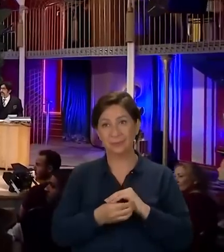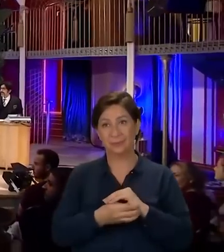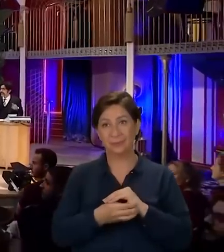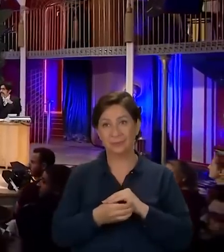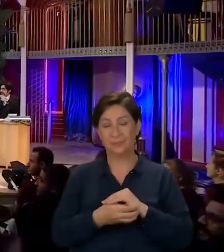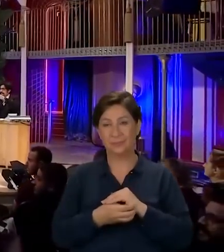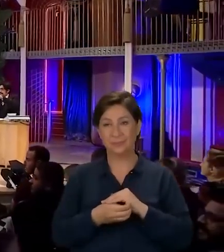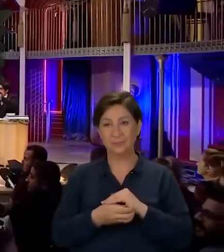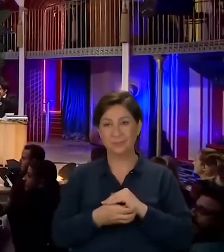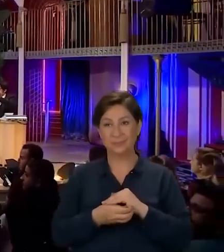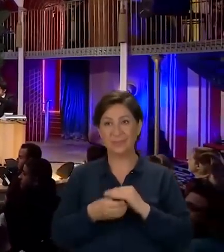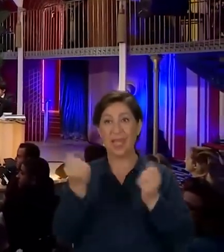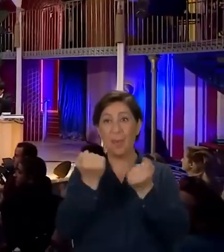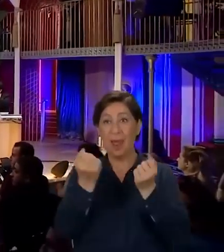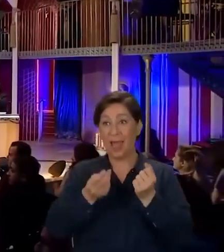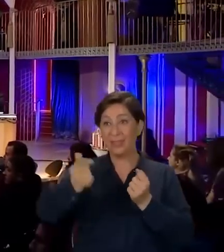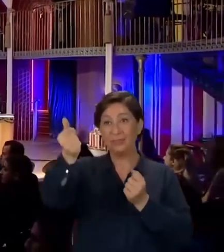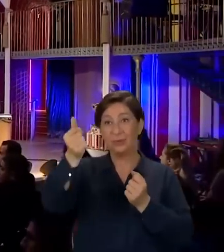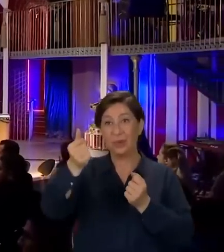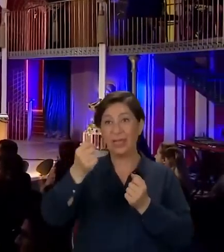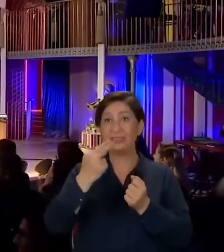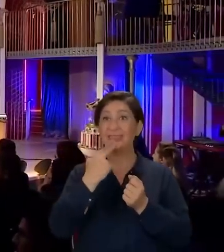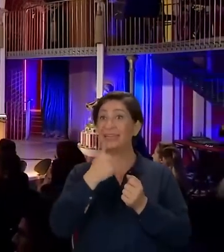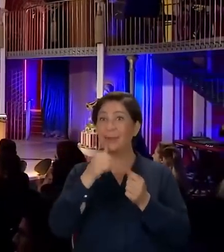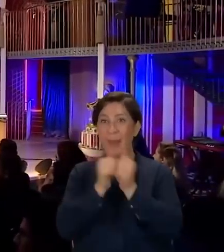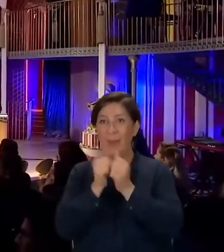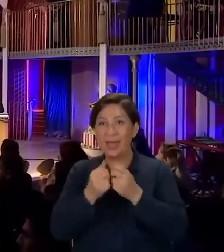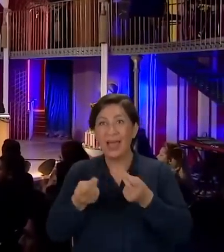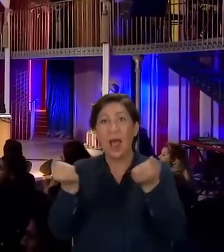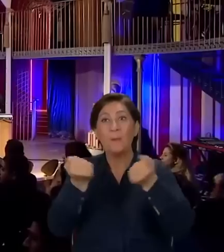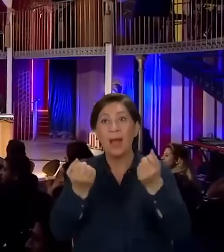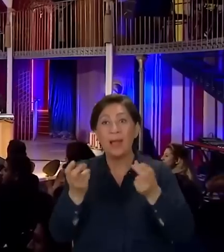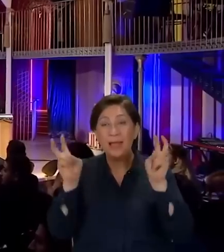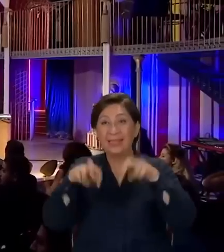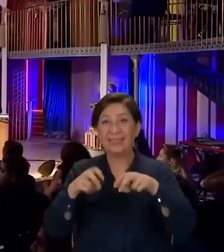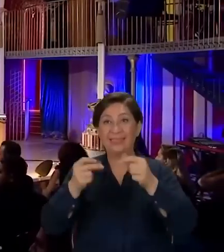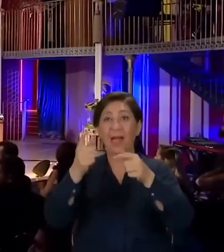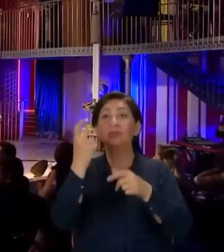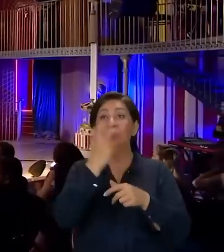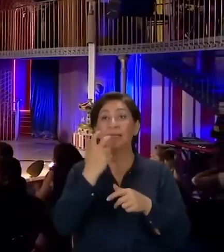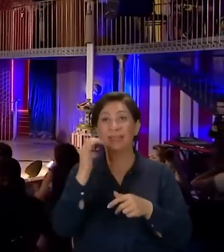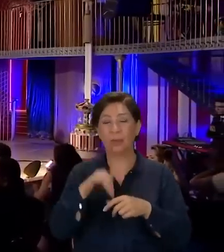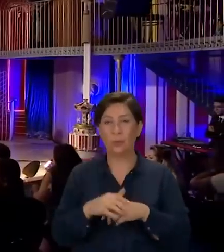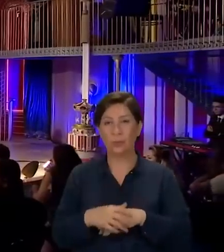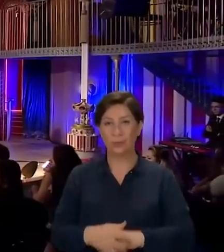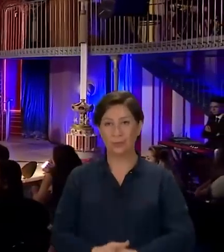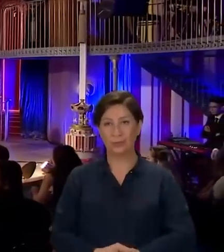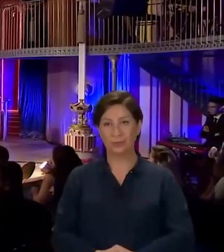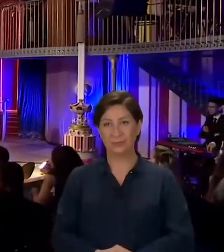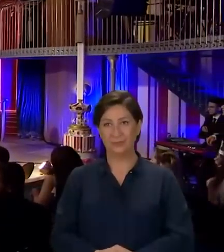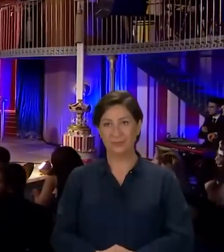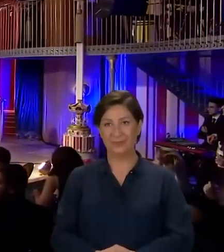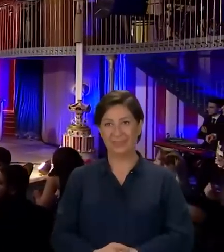yapıyor, şey arabayla kaçıyorlardı böyle kızla oğlan. Arabayla kaçıyorlardı, hemen onun şarkısı geliyor. Değil mi? Bak size